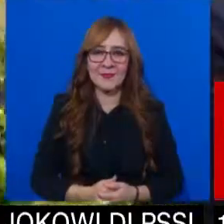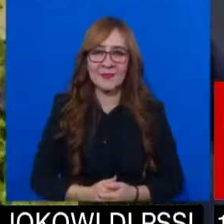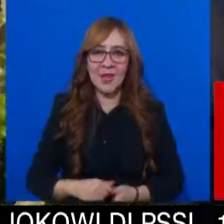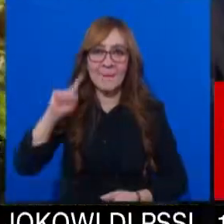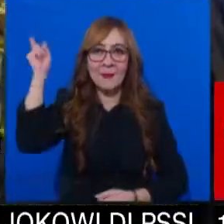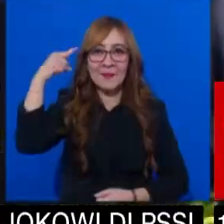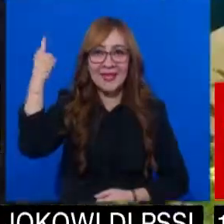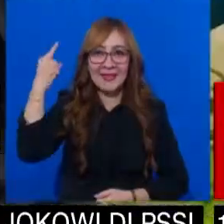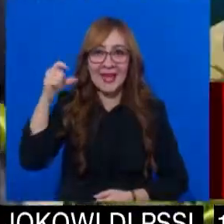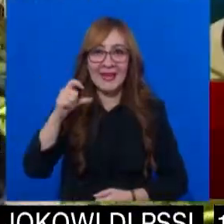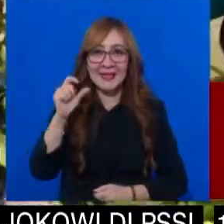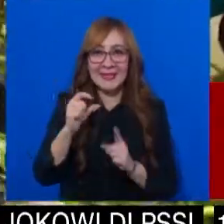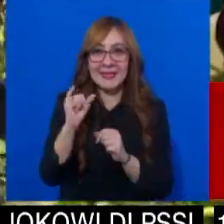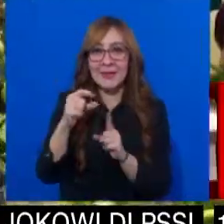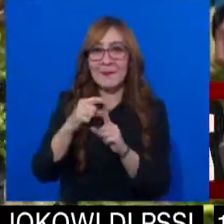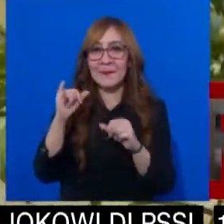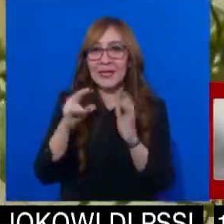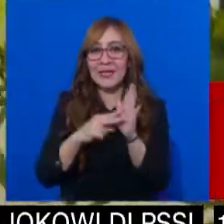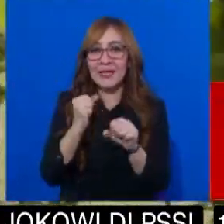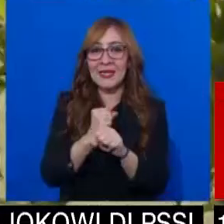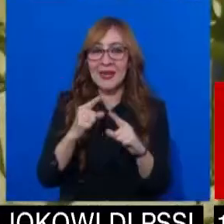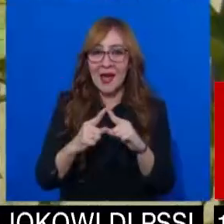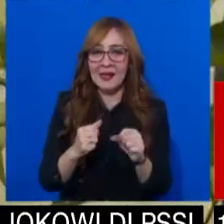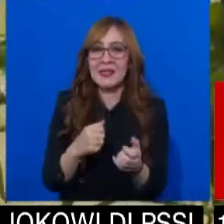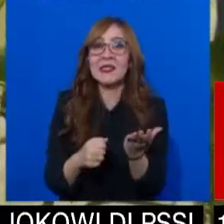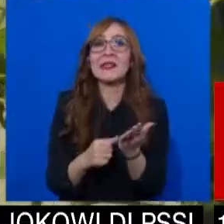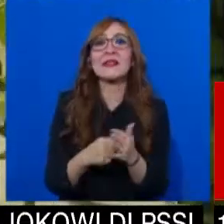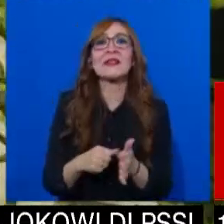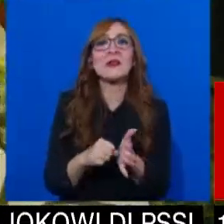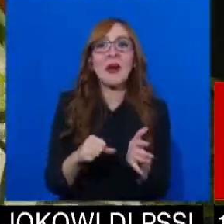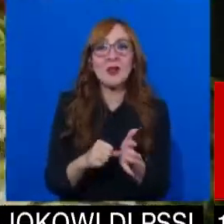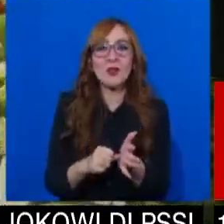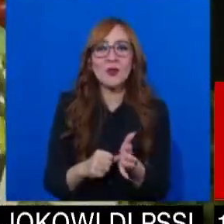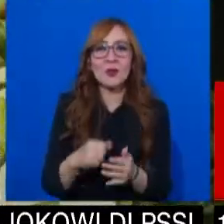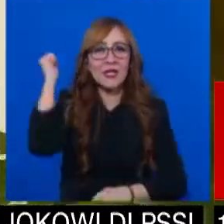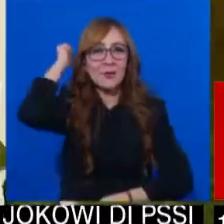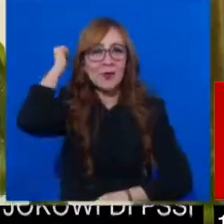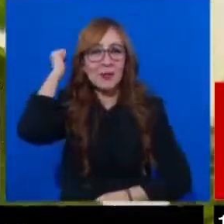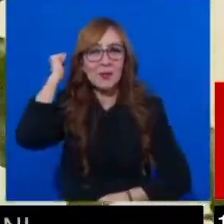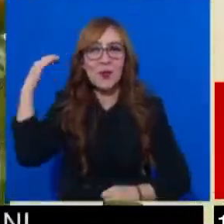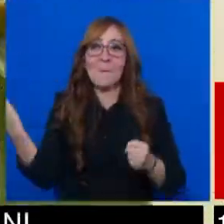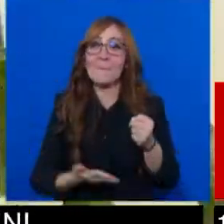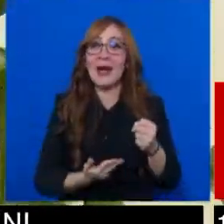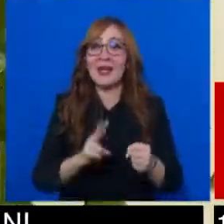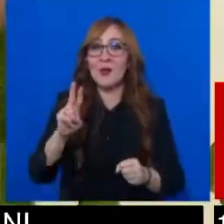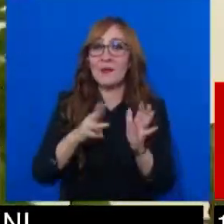Pemerintah Kelurahan Cipinang Melayu secara berkala dibantu dengan ibu-ibu PKK setempat melakukan panen raya setiap 2 minggu